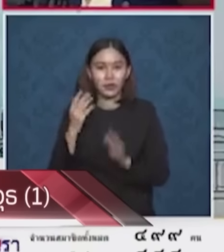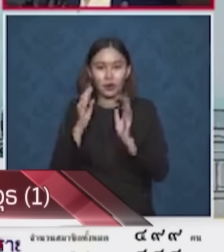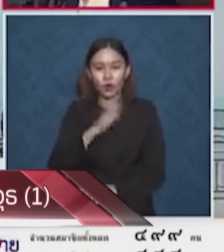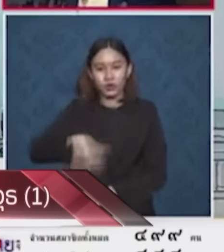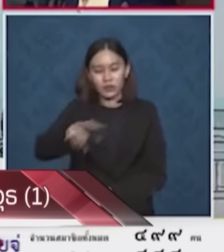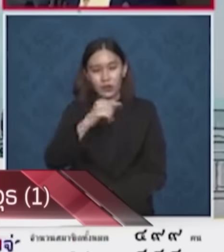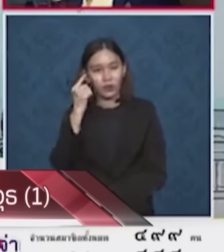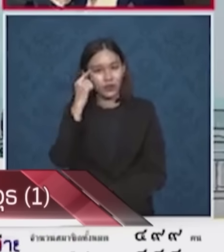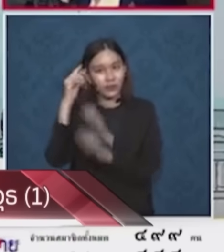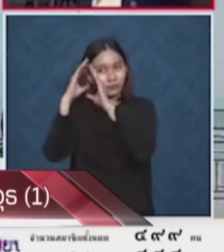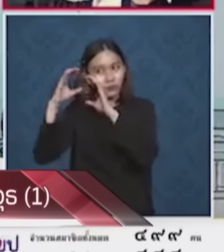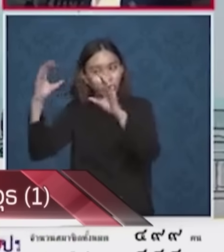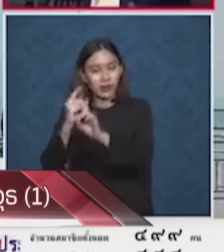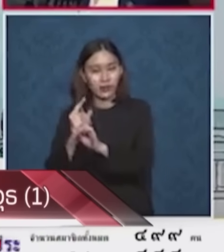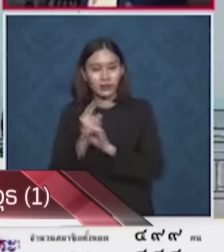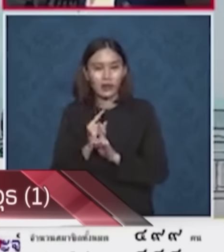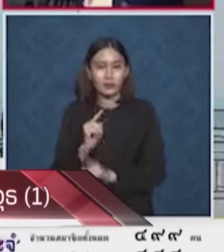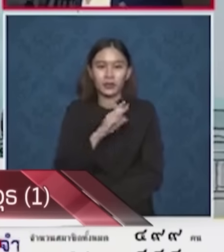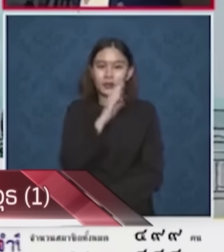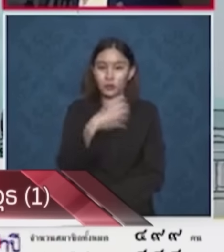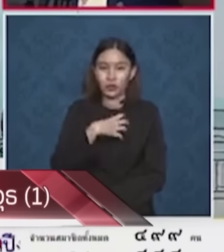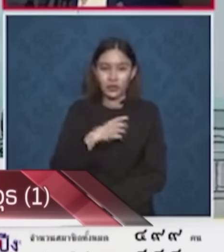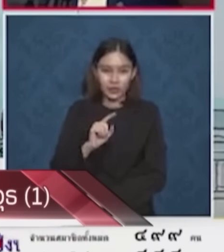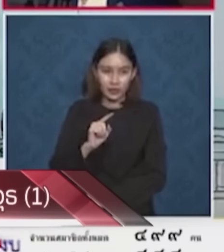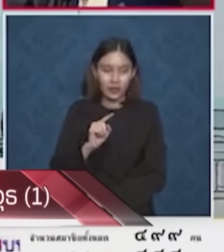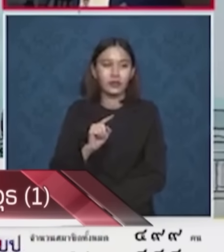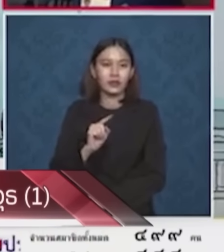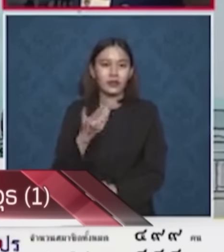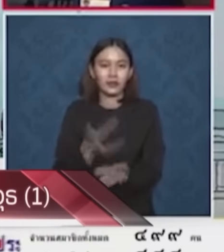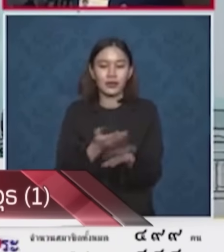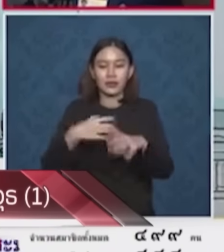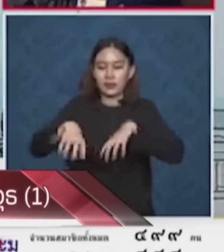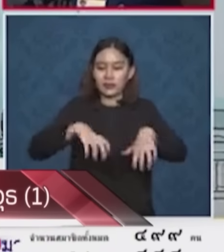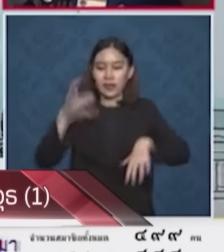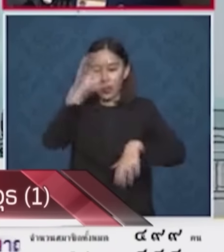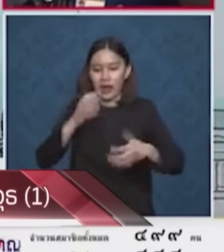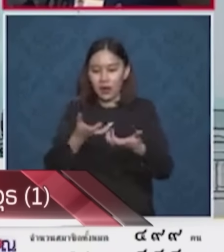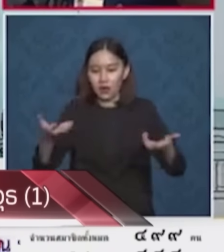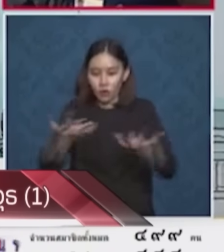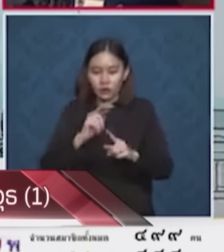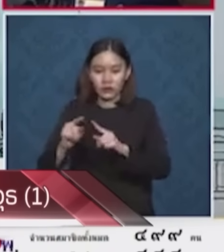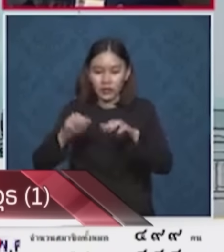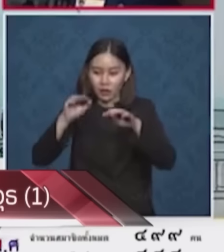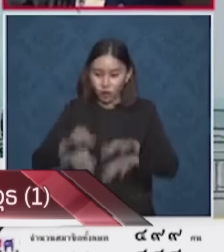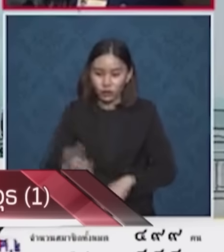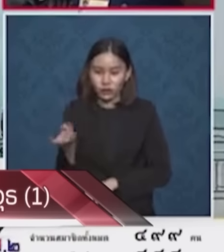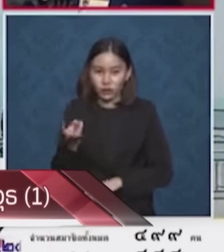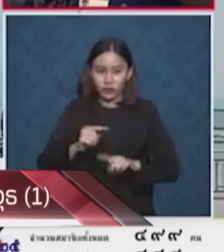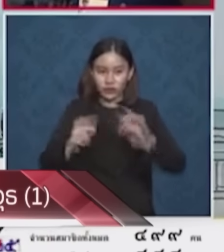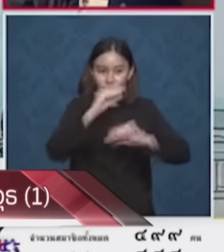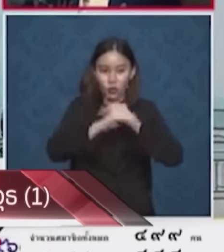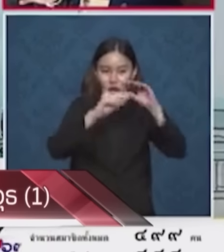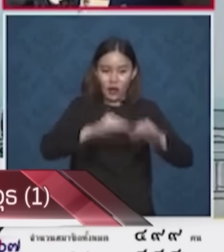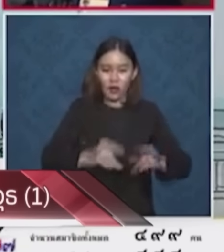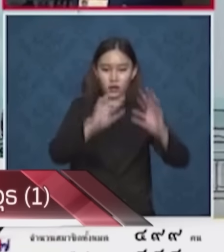ลองนึกภาพนึกภาพตามนะครับถ้าเราอยากได้อยากให้ยอดเงินในการจัดหาอาวุธในปีนี้มันดูน้อยโดยที่ไม่ลดโครงการ